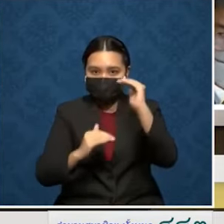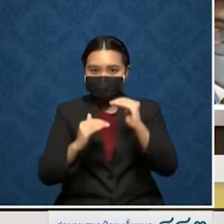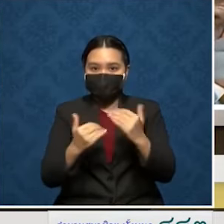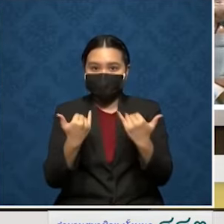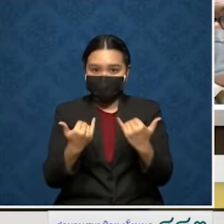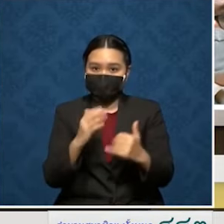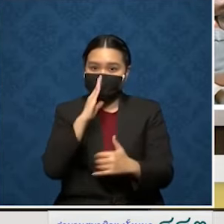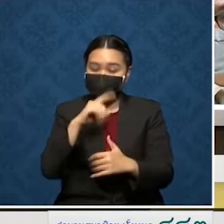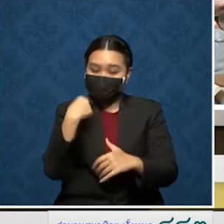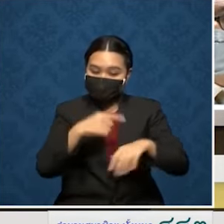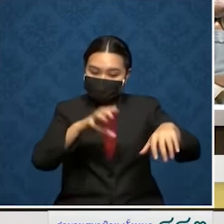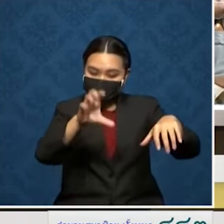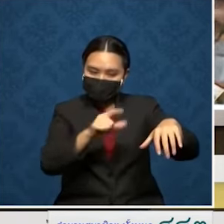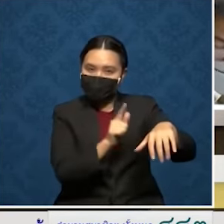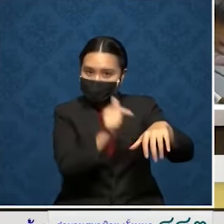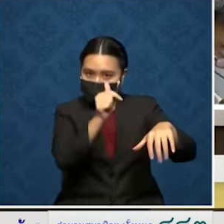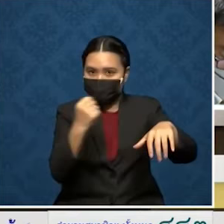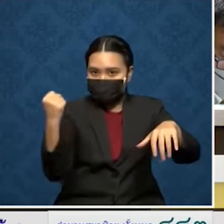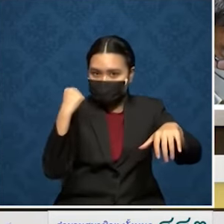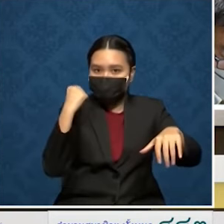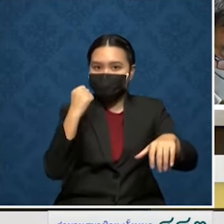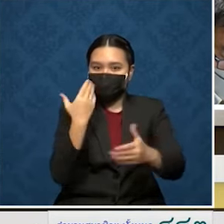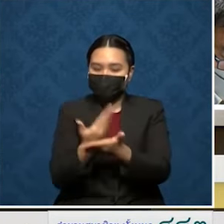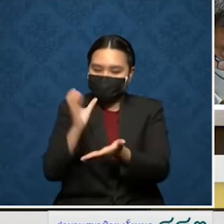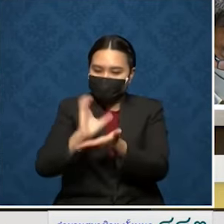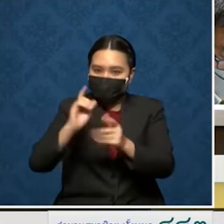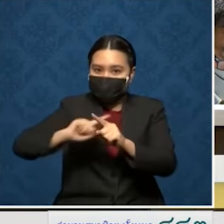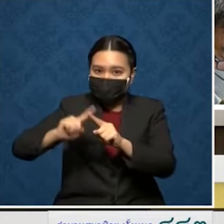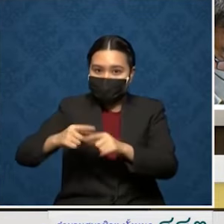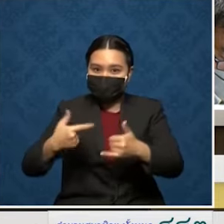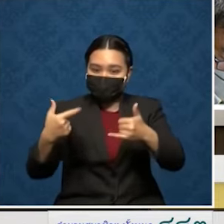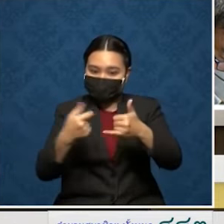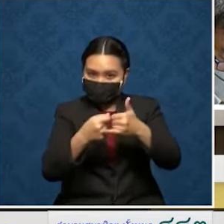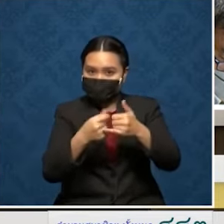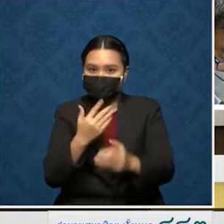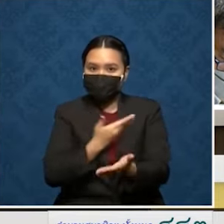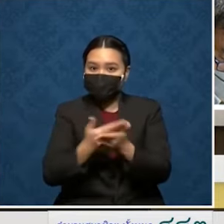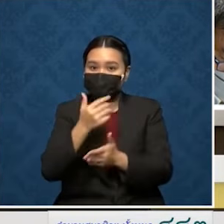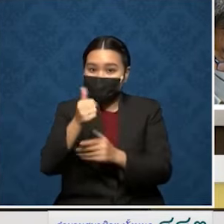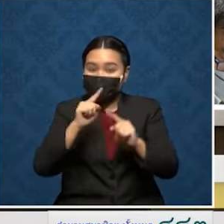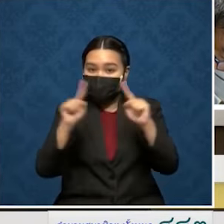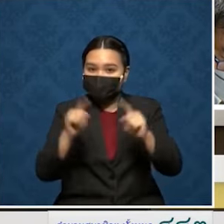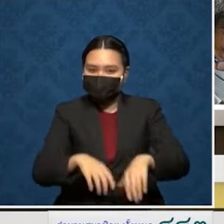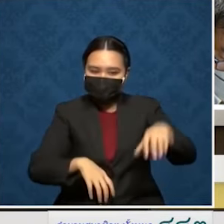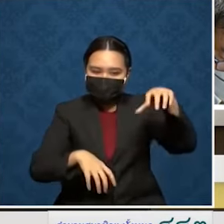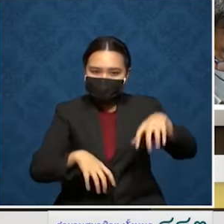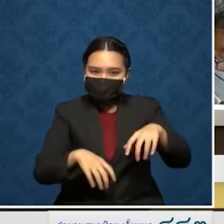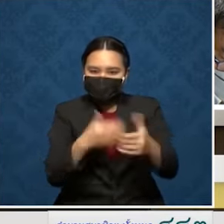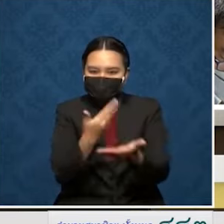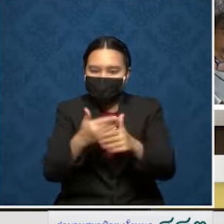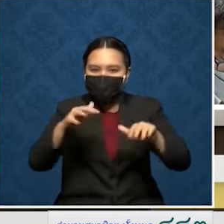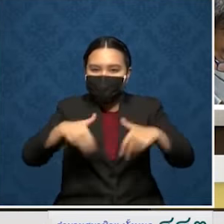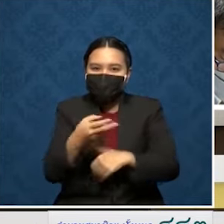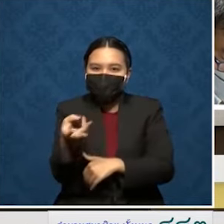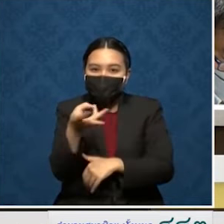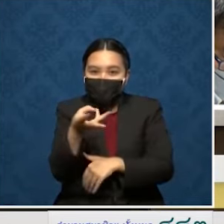พมากก็สามารถที่จะตั้งงบประมาณในการจัดซื้อวัคซีนได้แต่องค์กรท้องถิ่นที่ระดับเล็กลงก็ไม่สามารถจะ